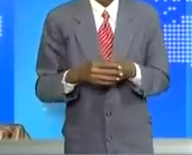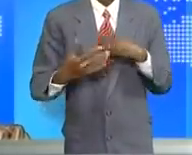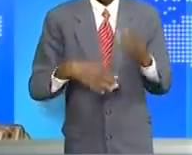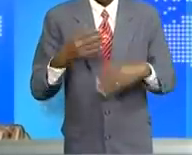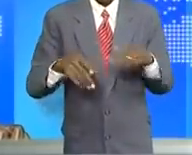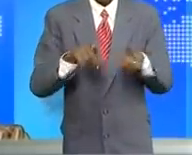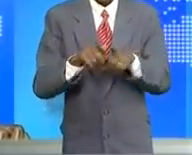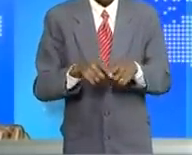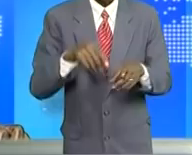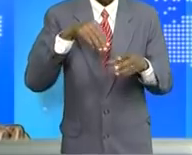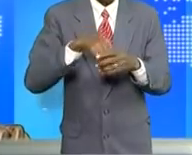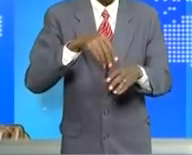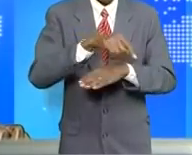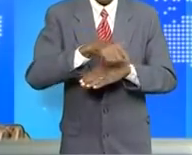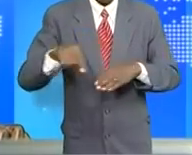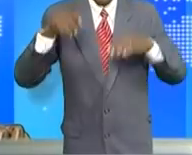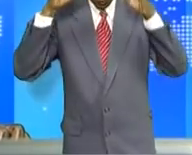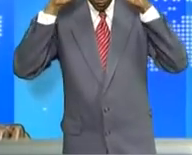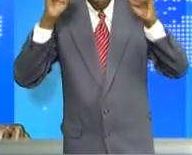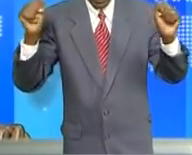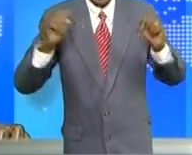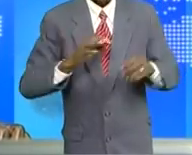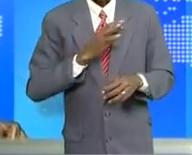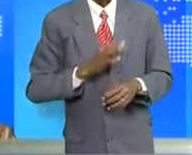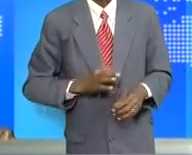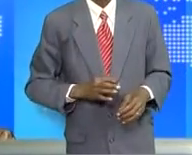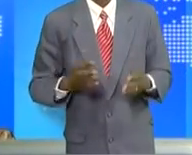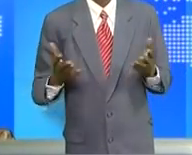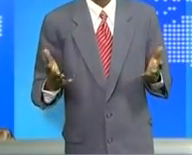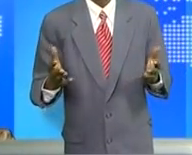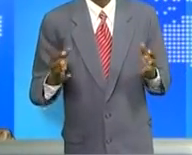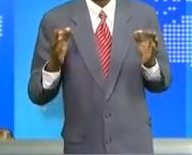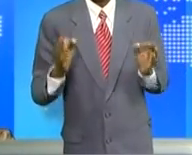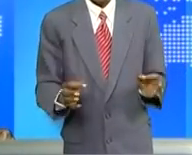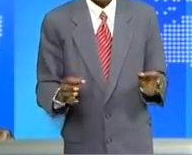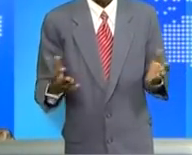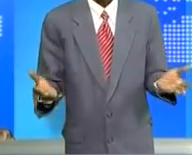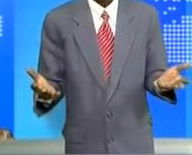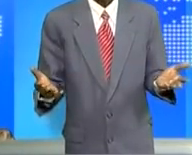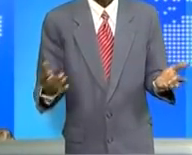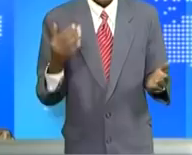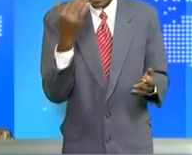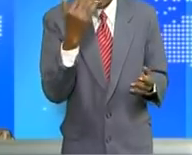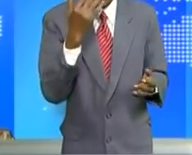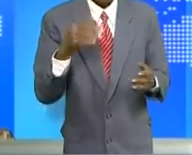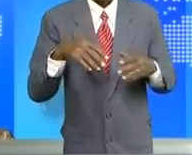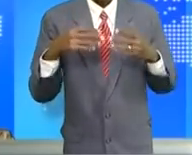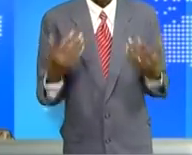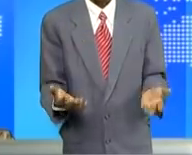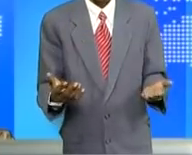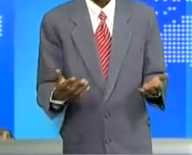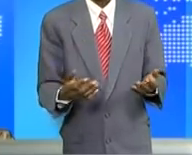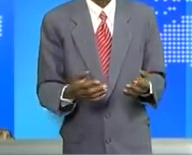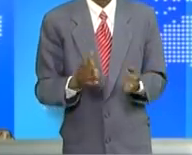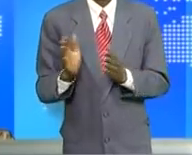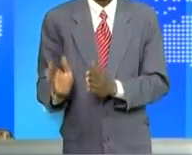Congo a été représentée à ses obsèques par la ministre près le président de la République, représentant personnel